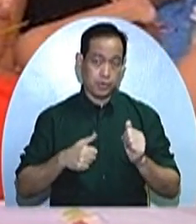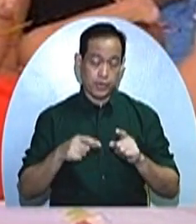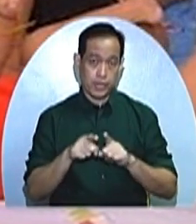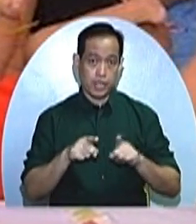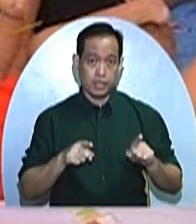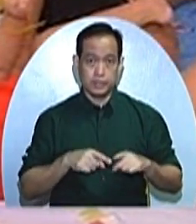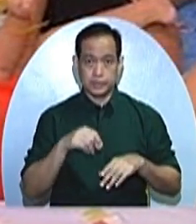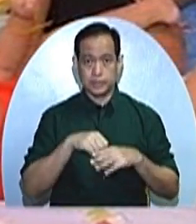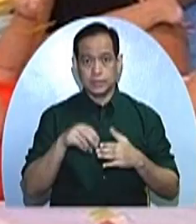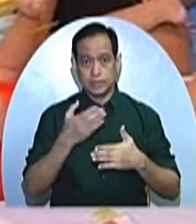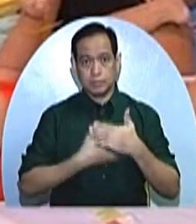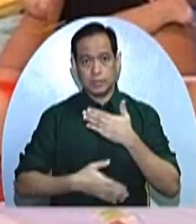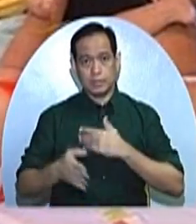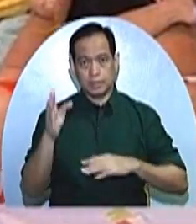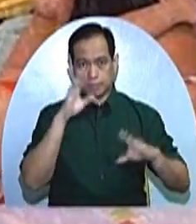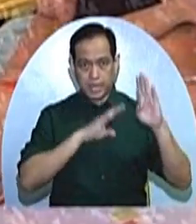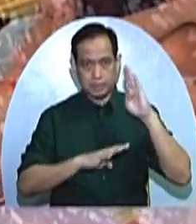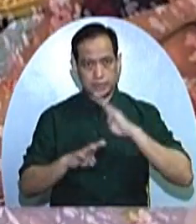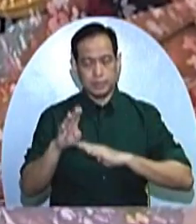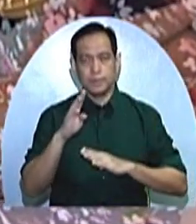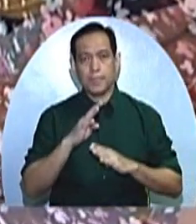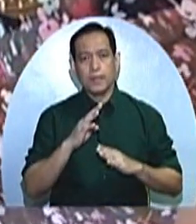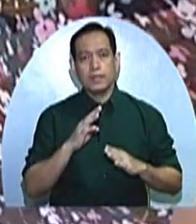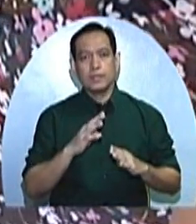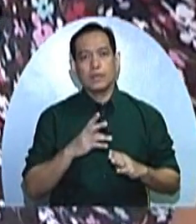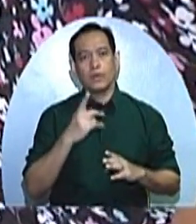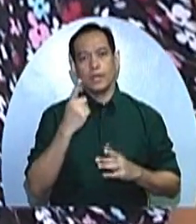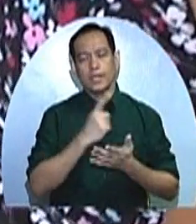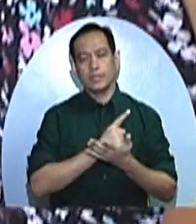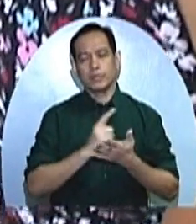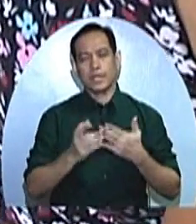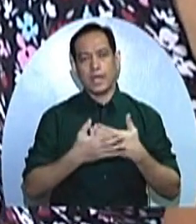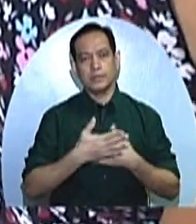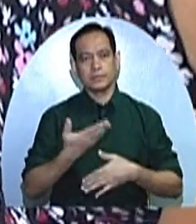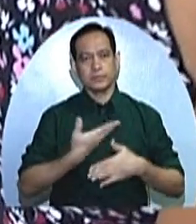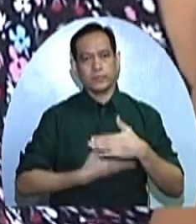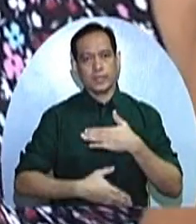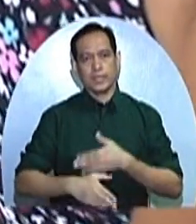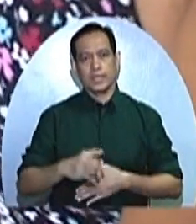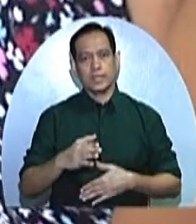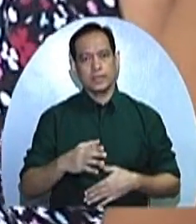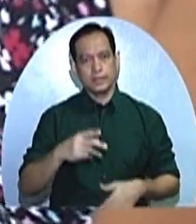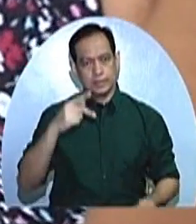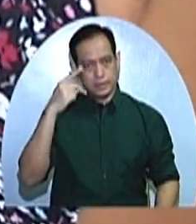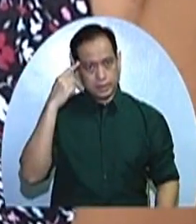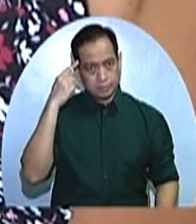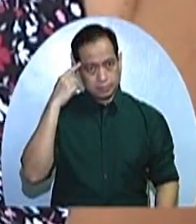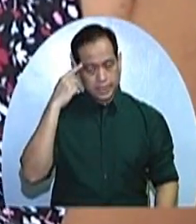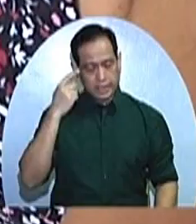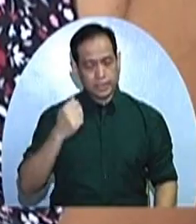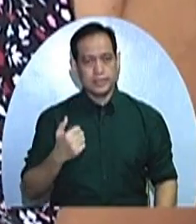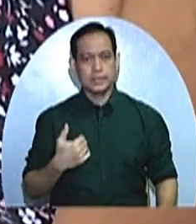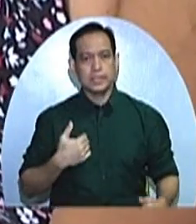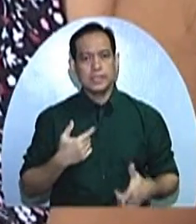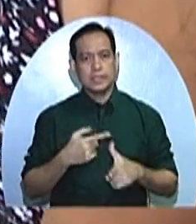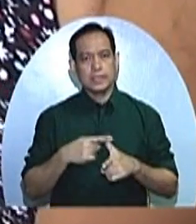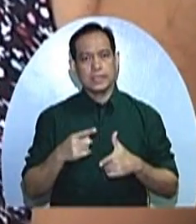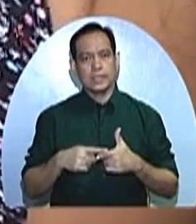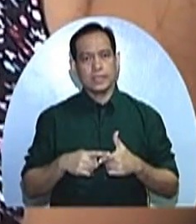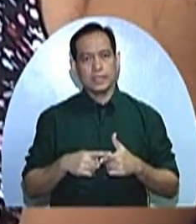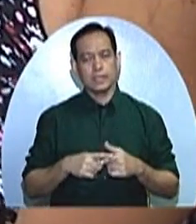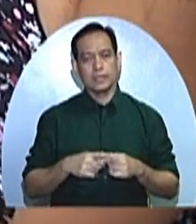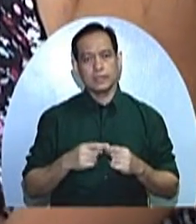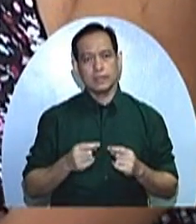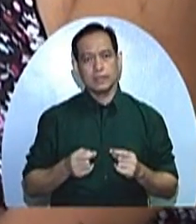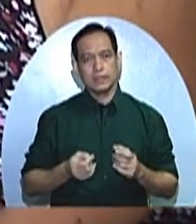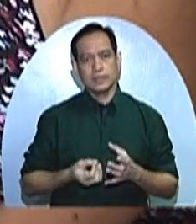maiwasan din ang mga congenital defects. Isang linggo matapos na ipinanganak si Baby Prince J.D.,